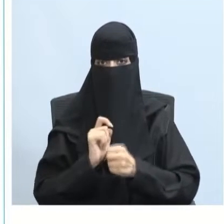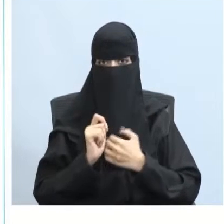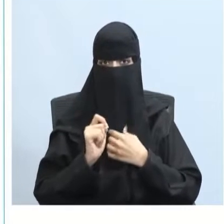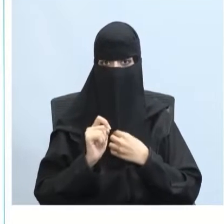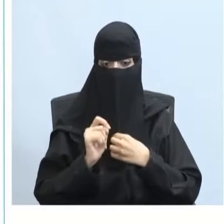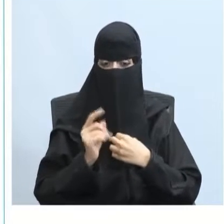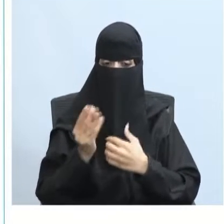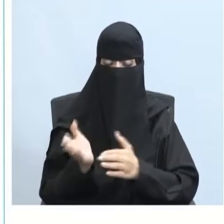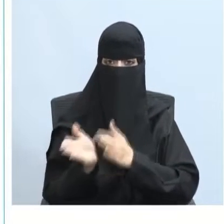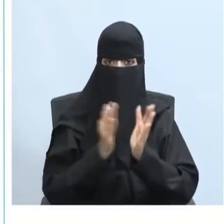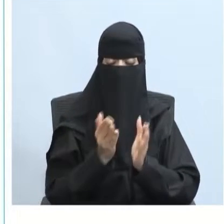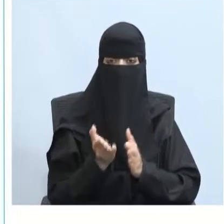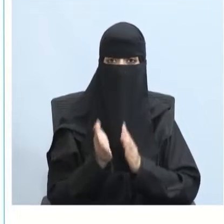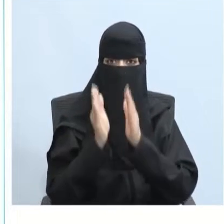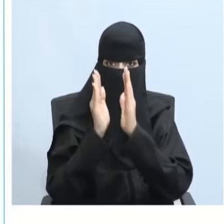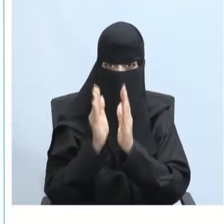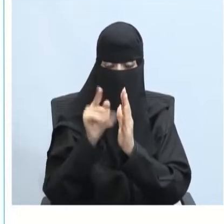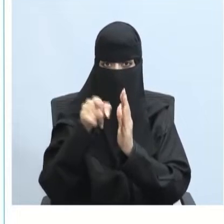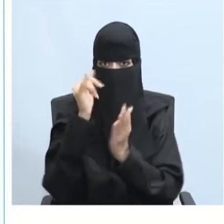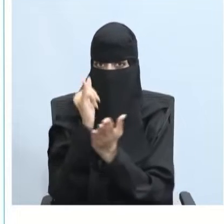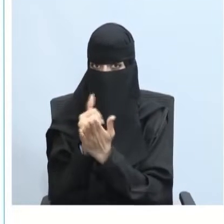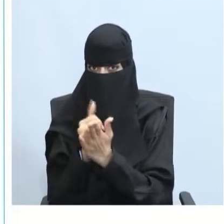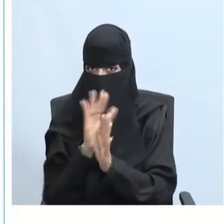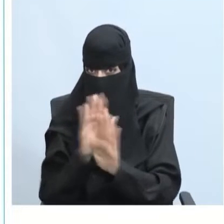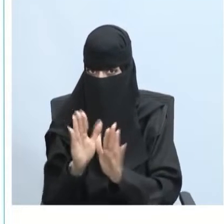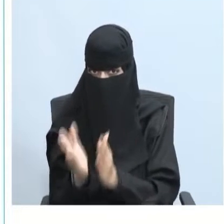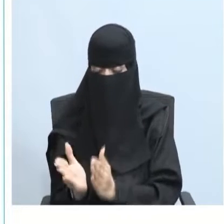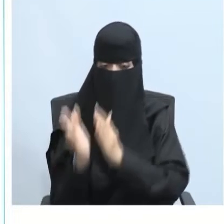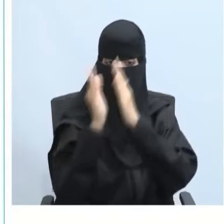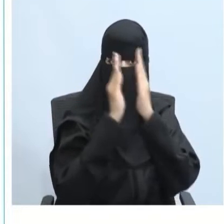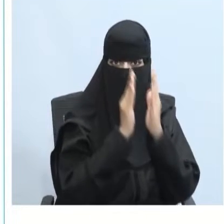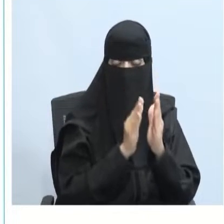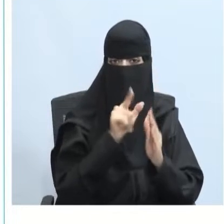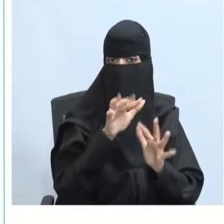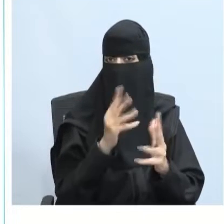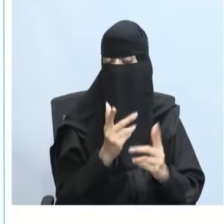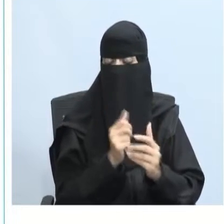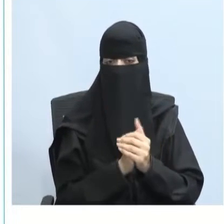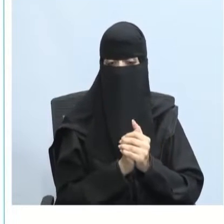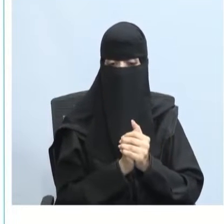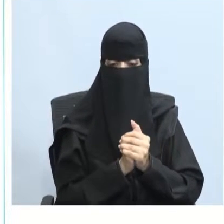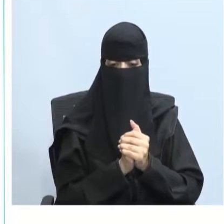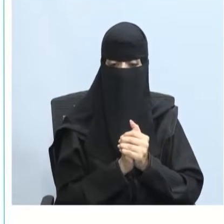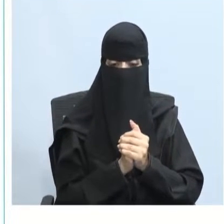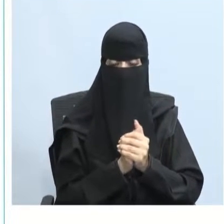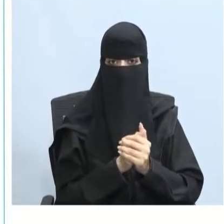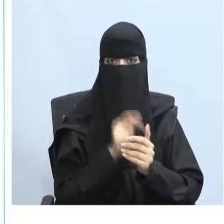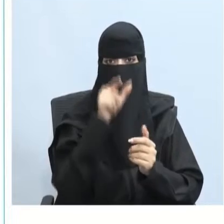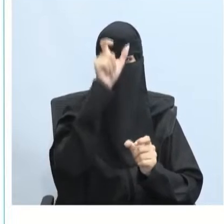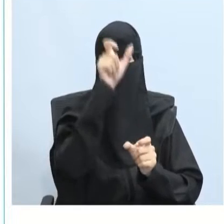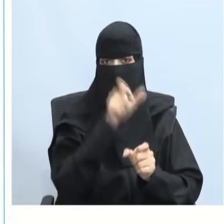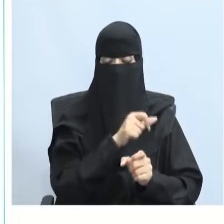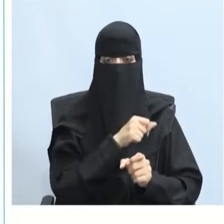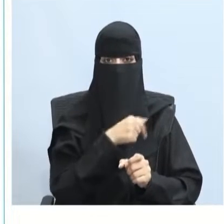وبعدها نبحث عن الاشخاص الكف ف لشغل هذه الوظائف